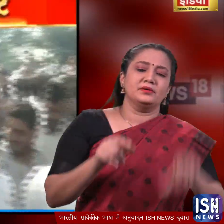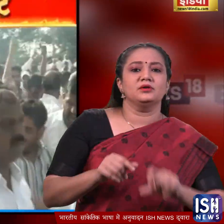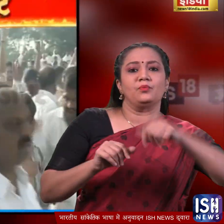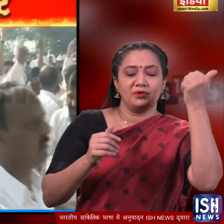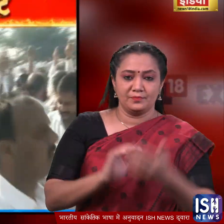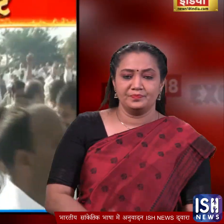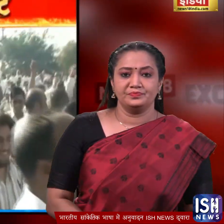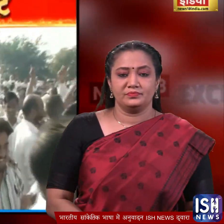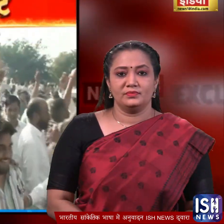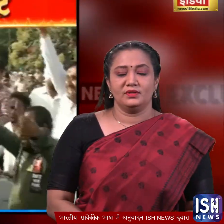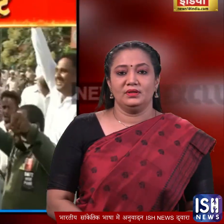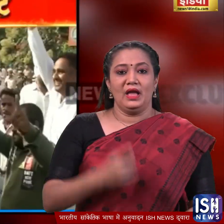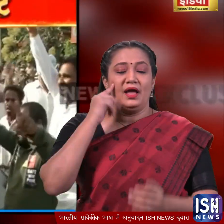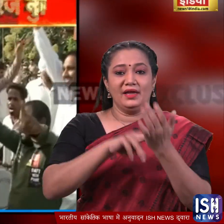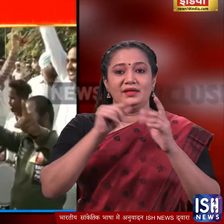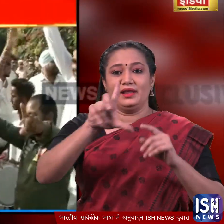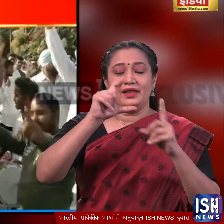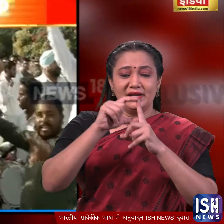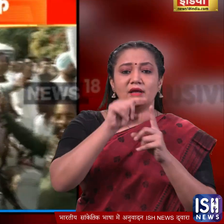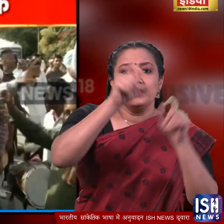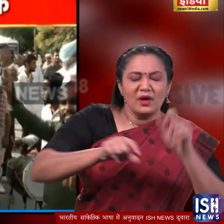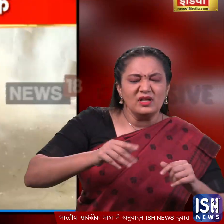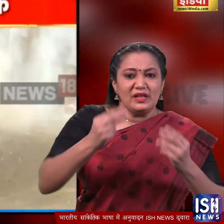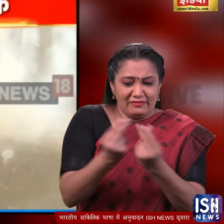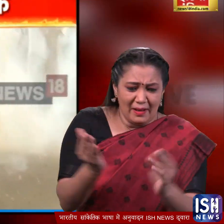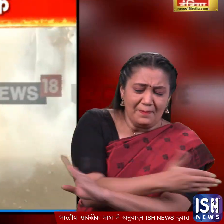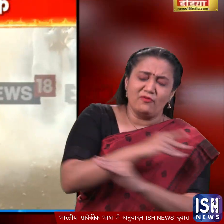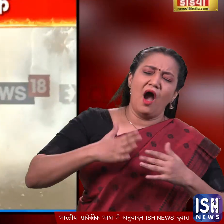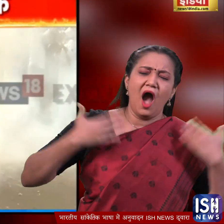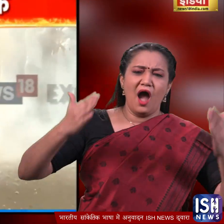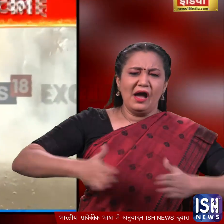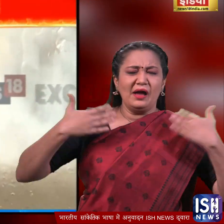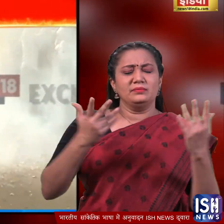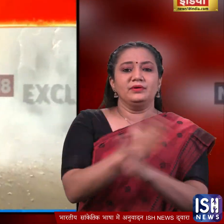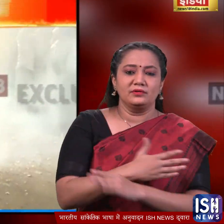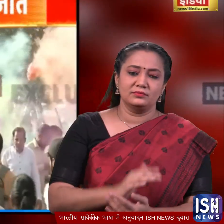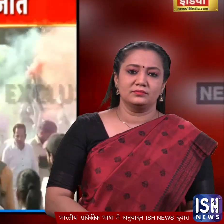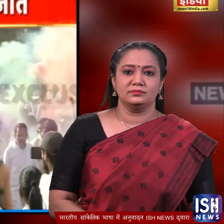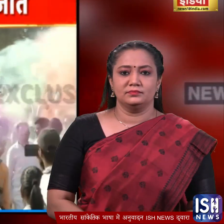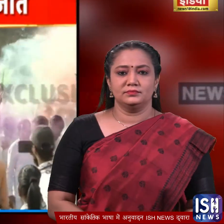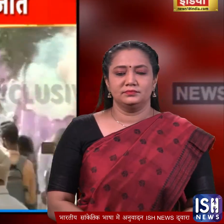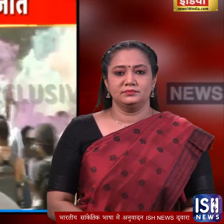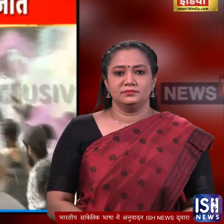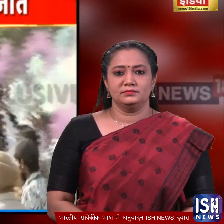लेकिन कम अंतर से जीत के बावजूद आईएनएलडी के कार्यकर्ताओं ने दिवाली से ठीक पहले दिवाली जैसा धमाल मचाया।